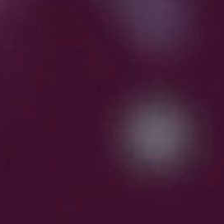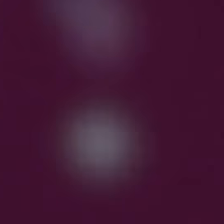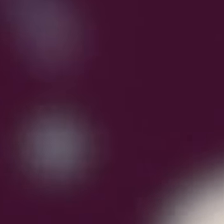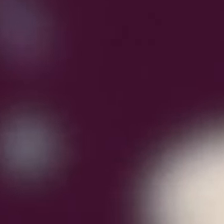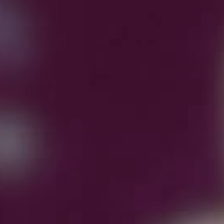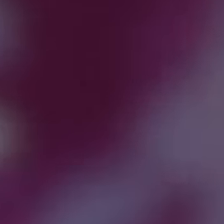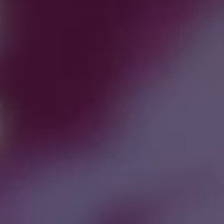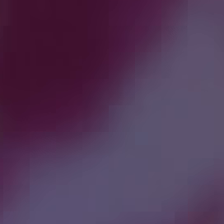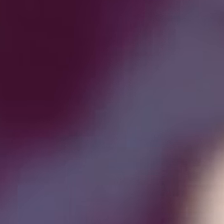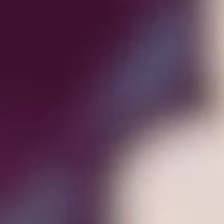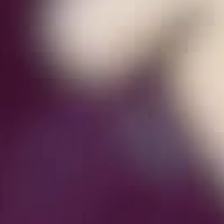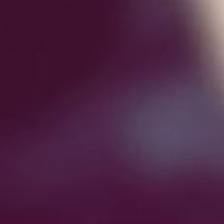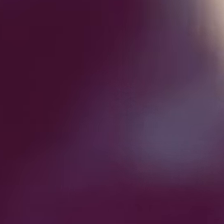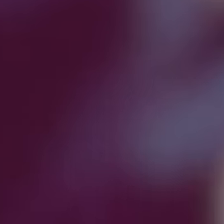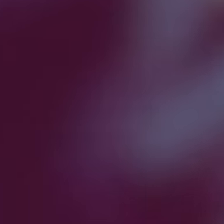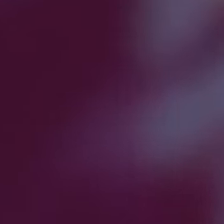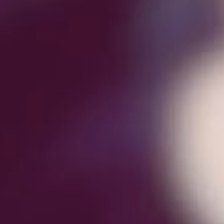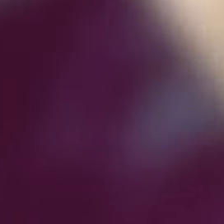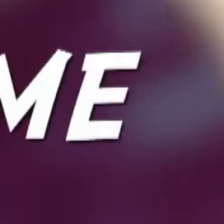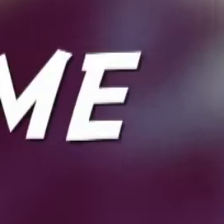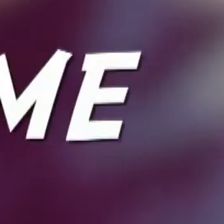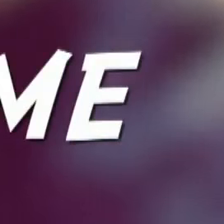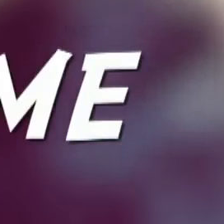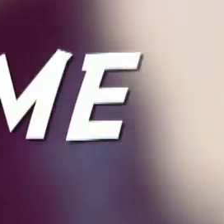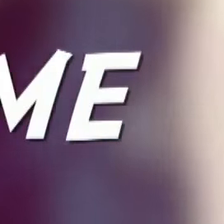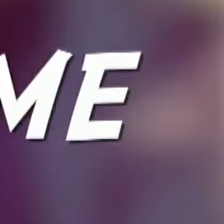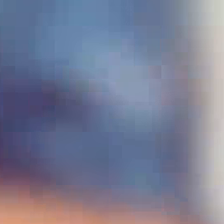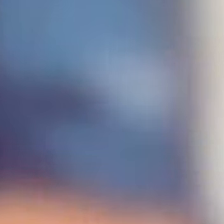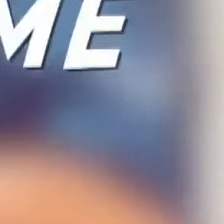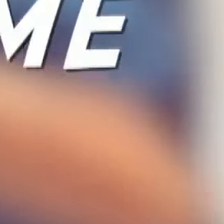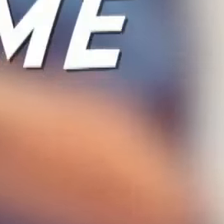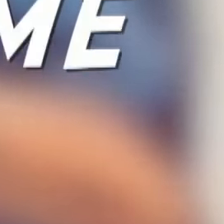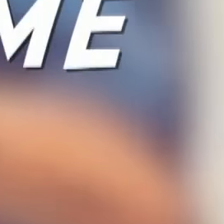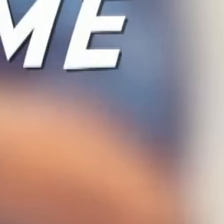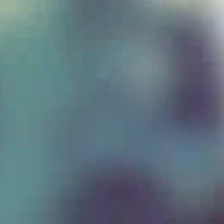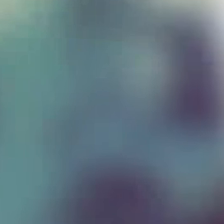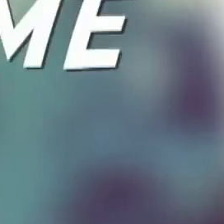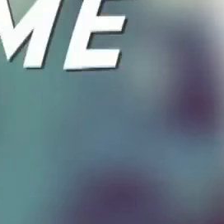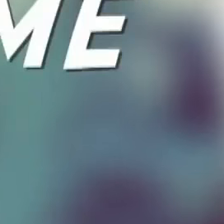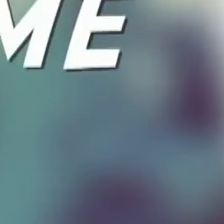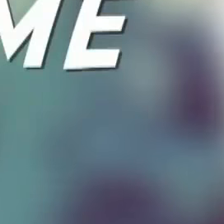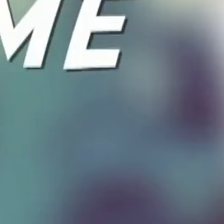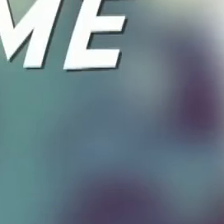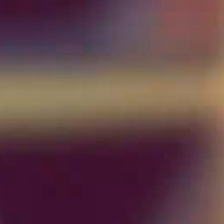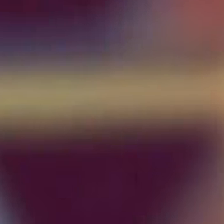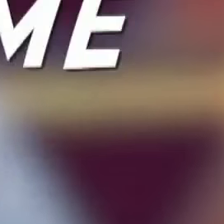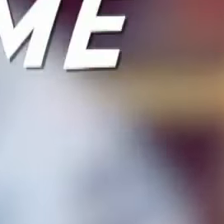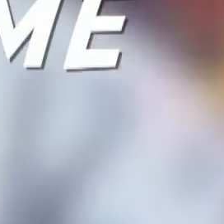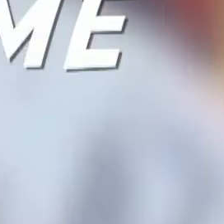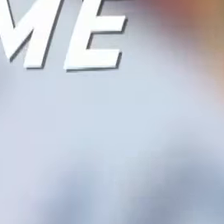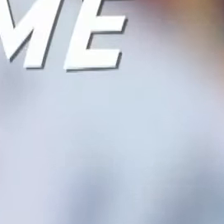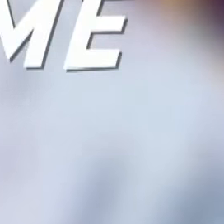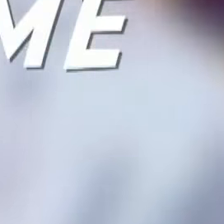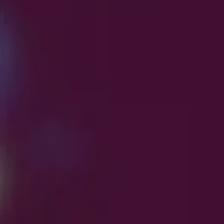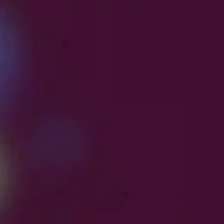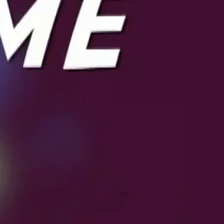Kami sampaikan maklumat pada anda, anda duduk di rumah, just stay at home. Stay at home. Stay at home. Stay